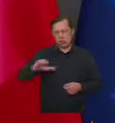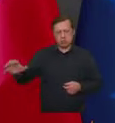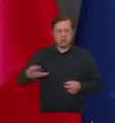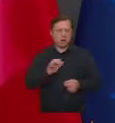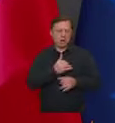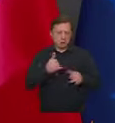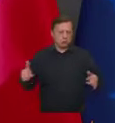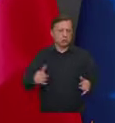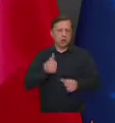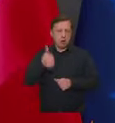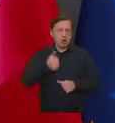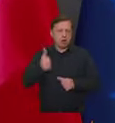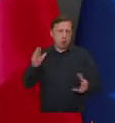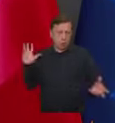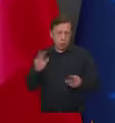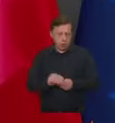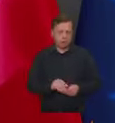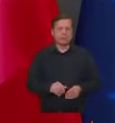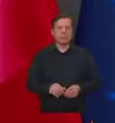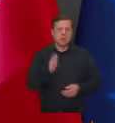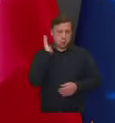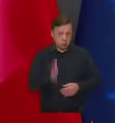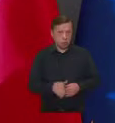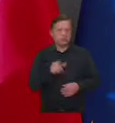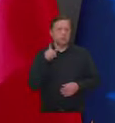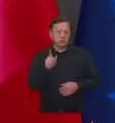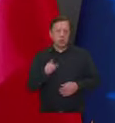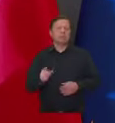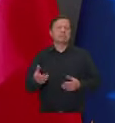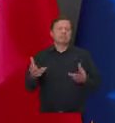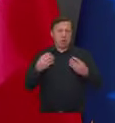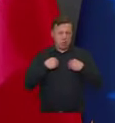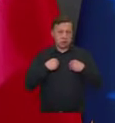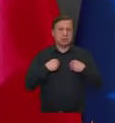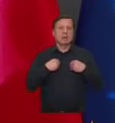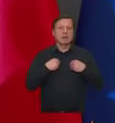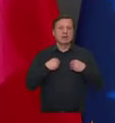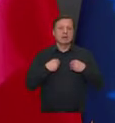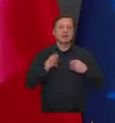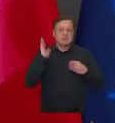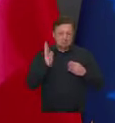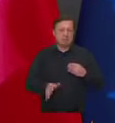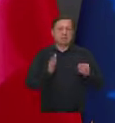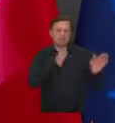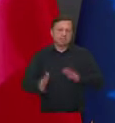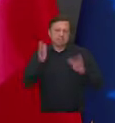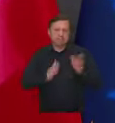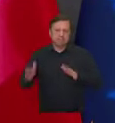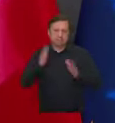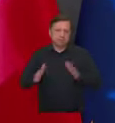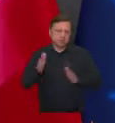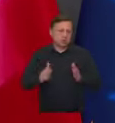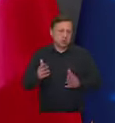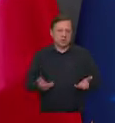produktów w przeciągu ostatniego roku. Dostaniemy je niezwłocznie i będziemy przymierzali się wtedy do